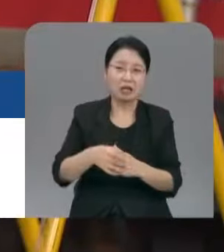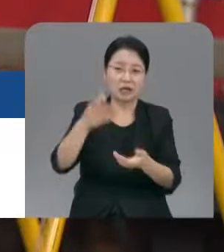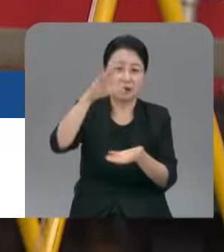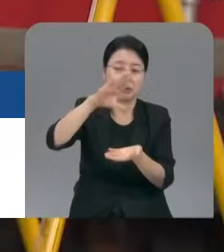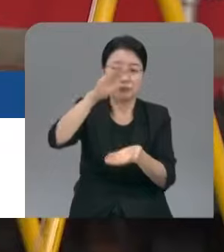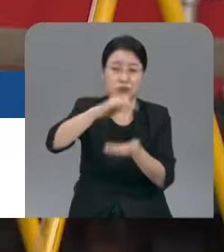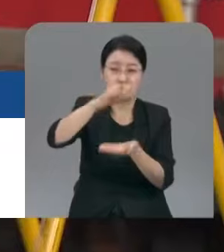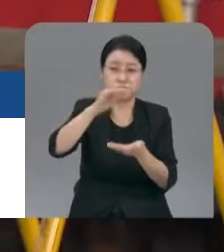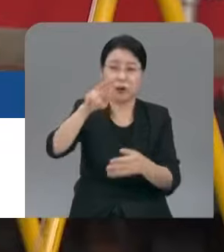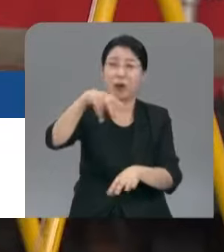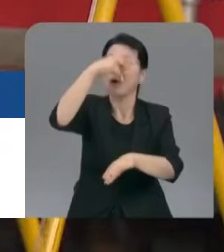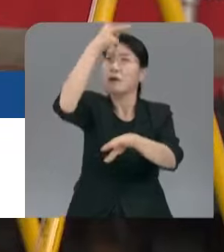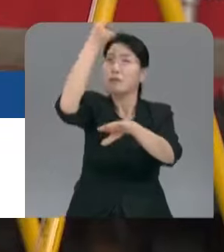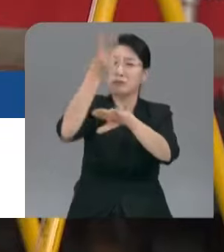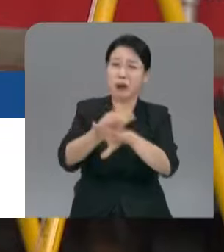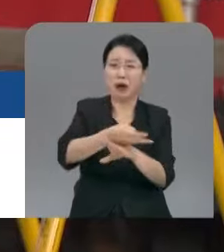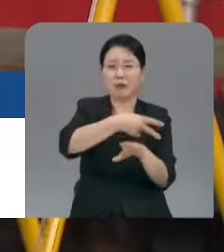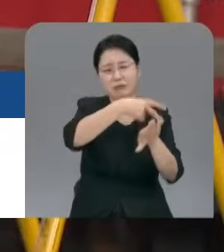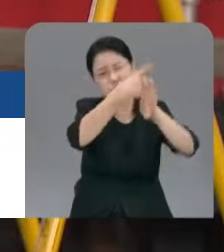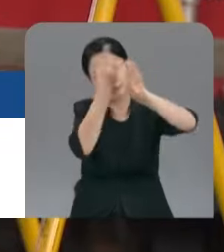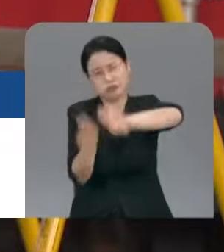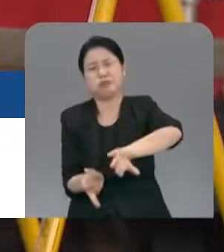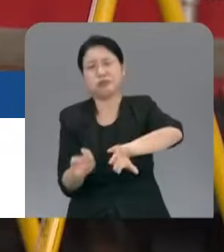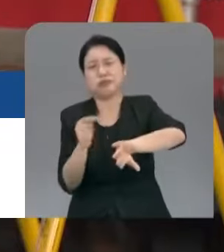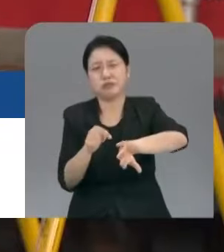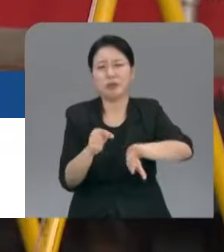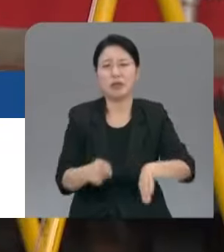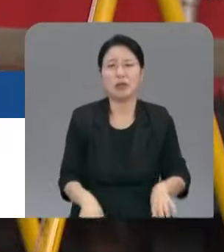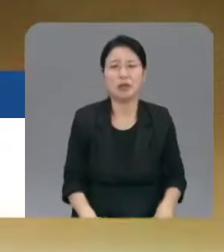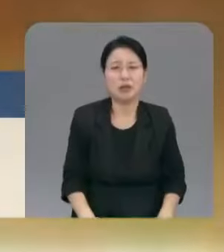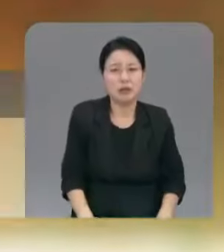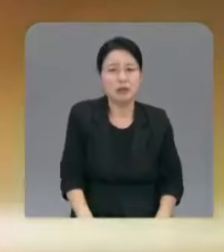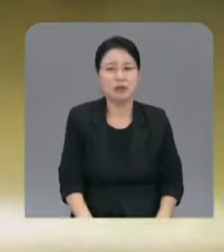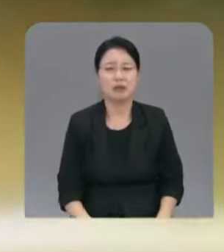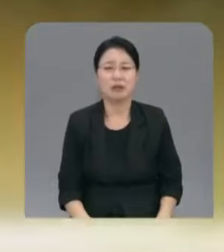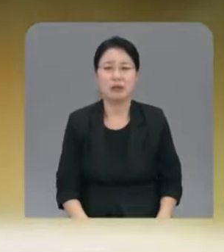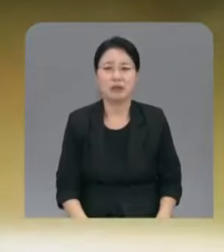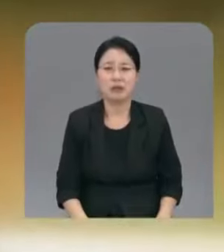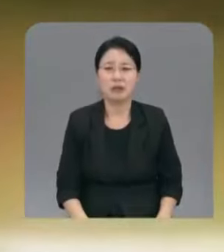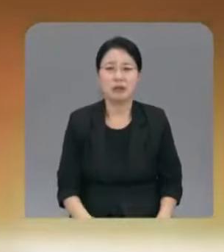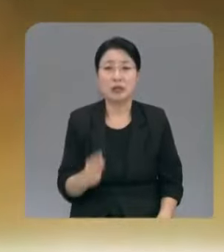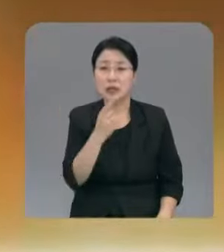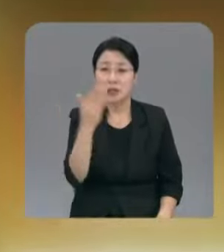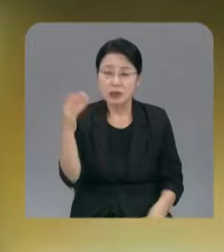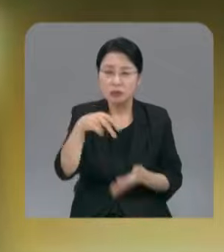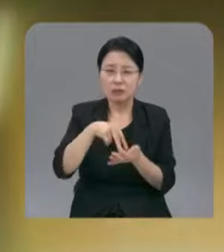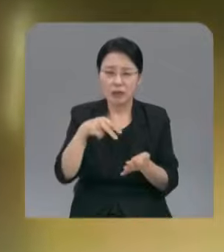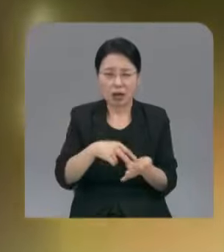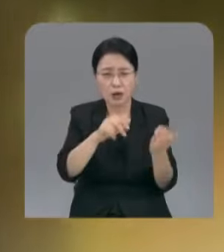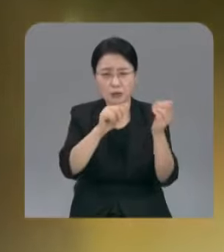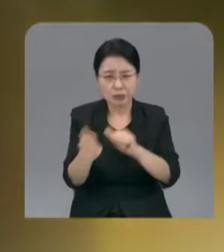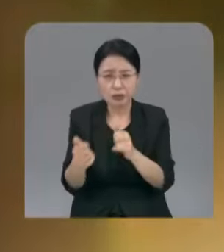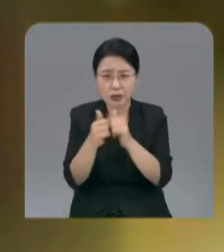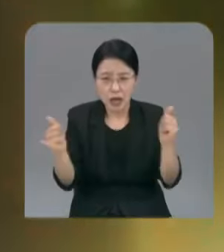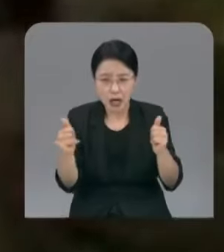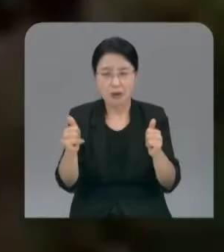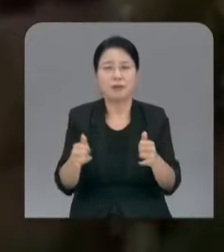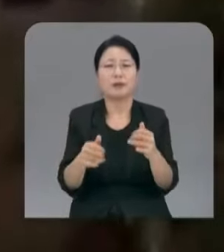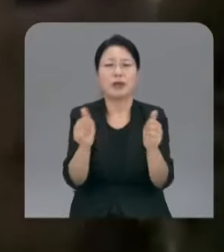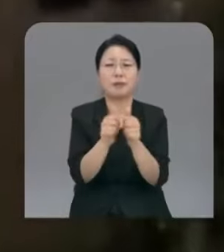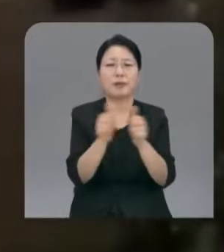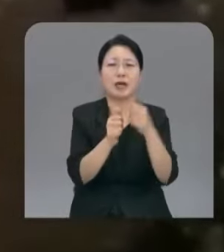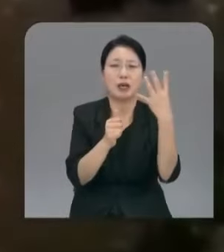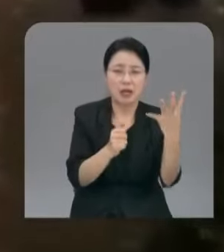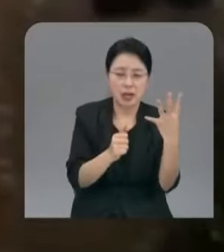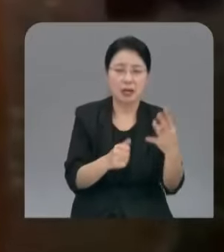뛰어내리면서 그게 좀 뒤집힌 걸로 이렇게 파악은 현재 되고 있는데. 소방당국은 사망자 가운데 남성은 4명,